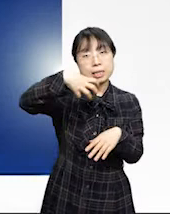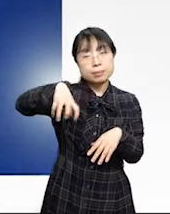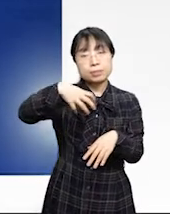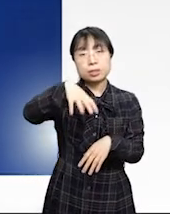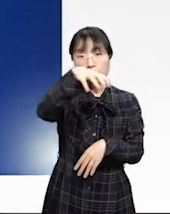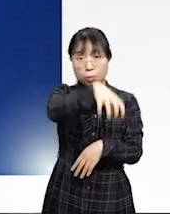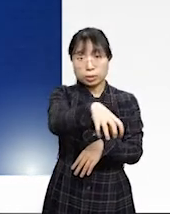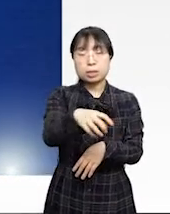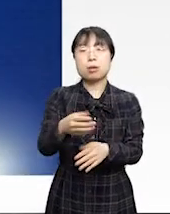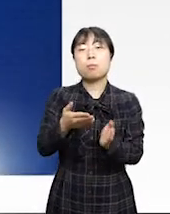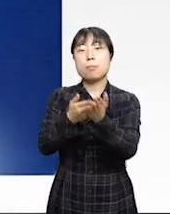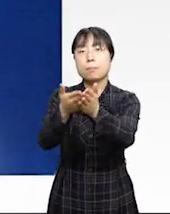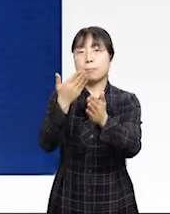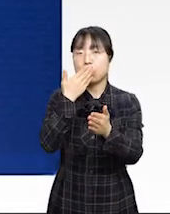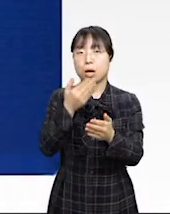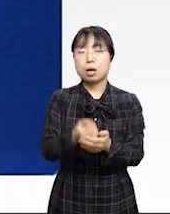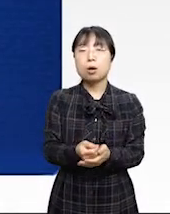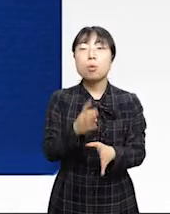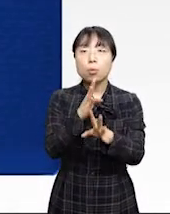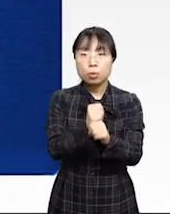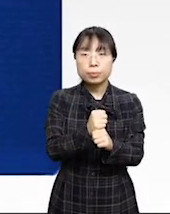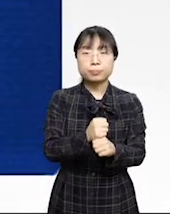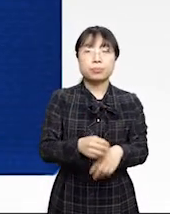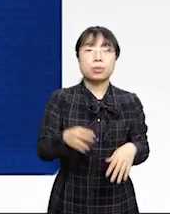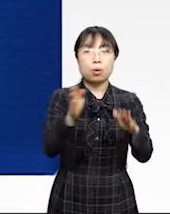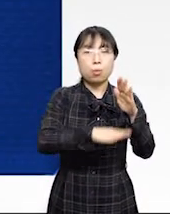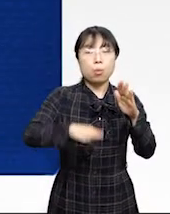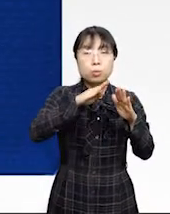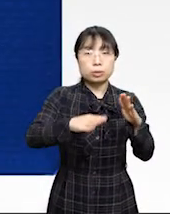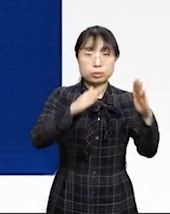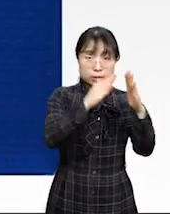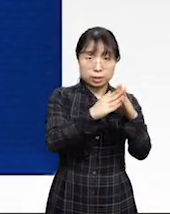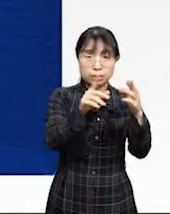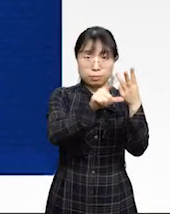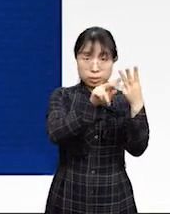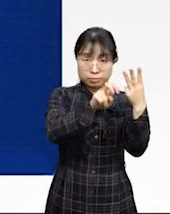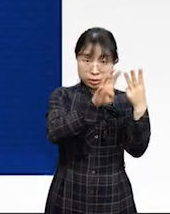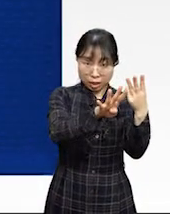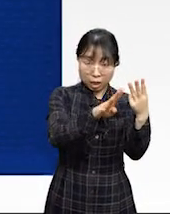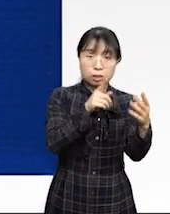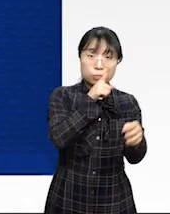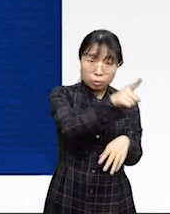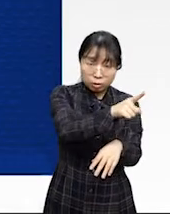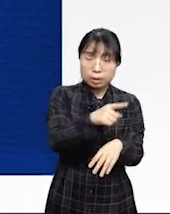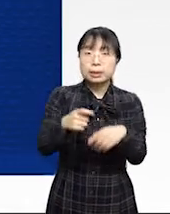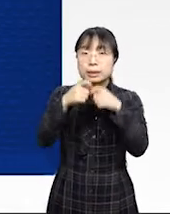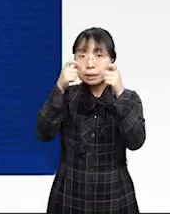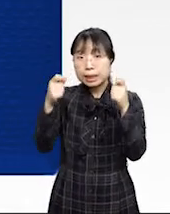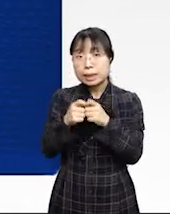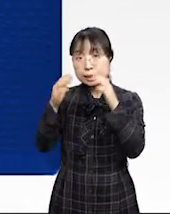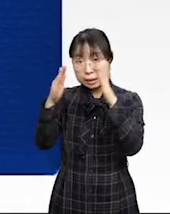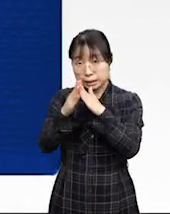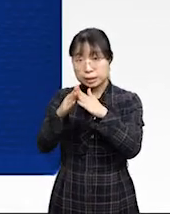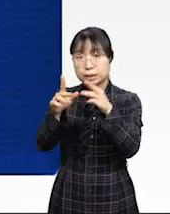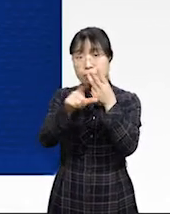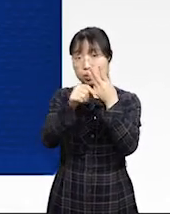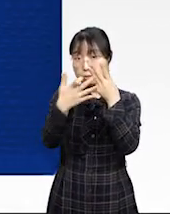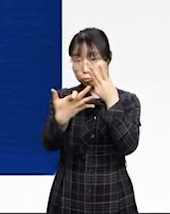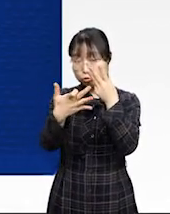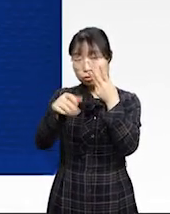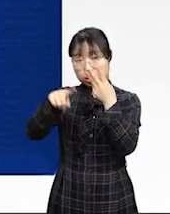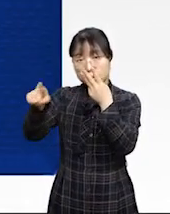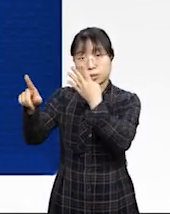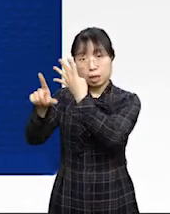가능하며 제출 기간은 공동주택의 경우 3월 24일까지, 개별주택의 경우 3월 19일부터